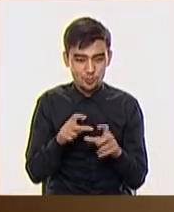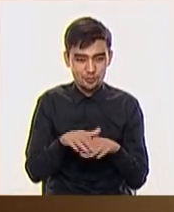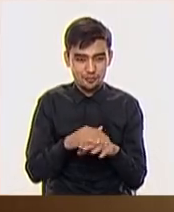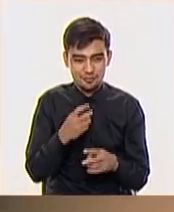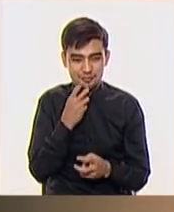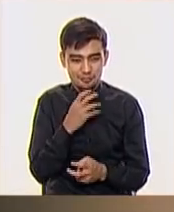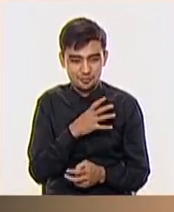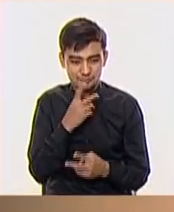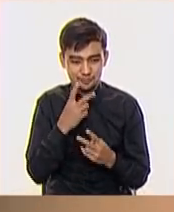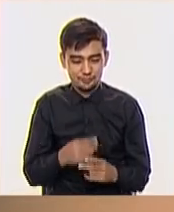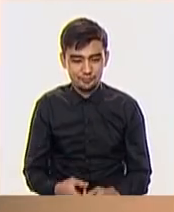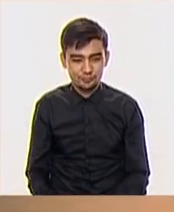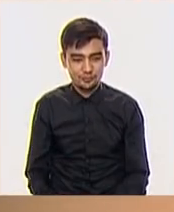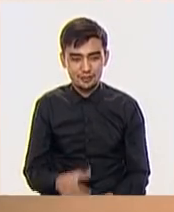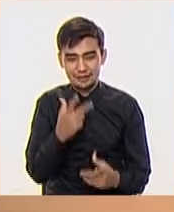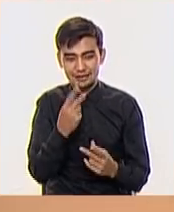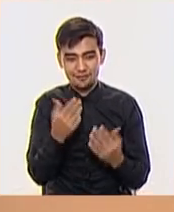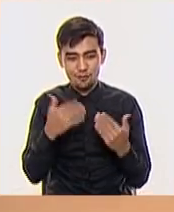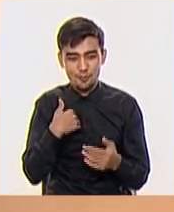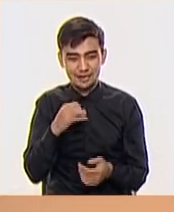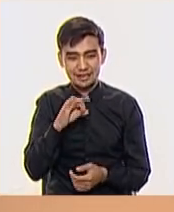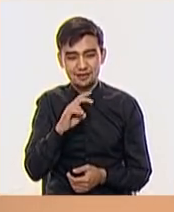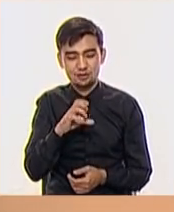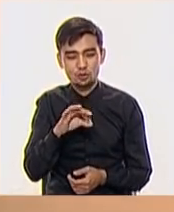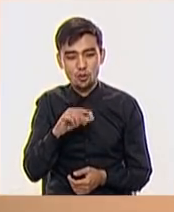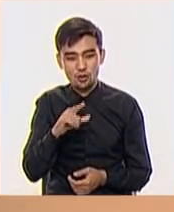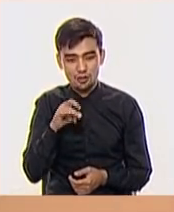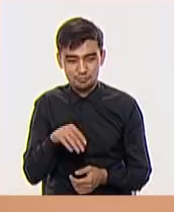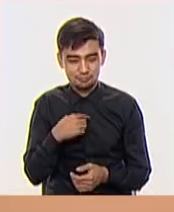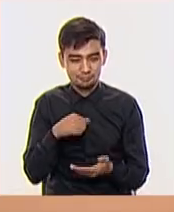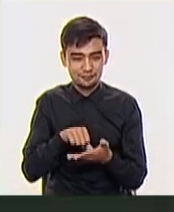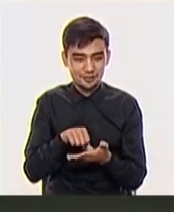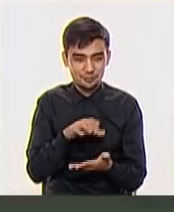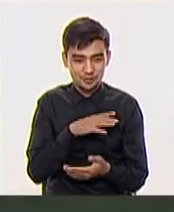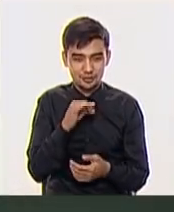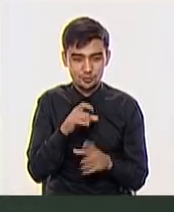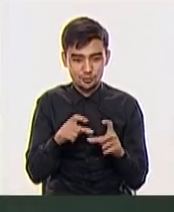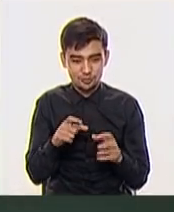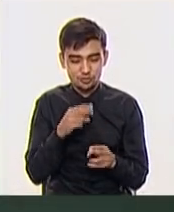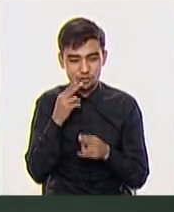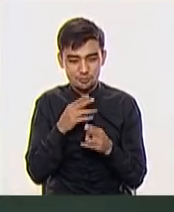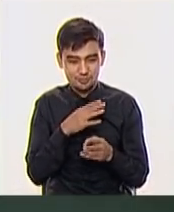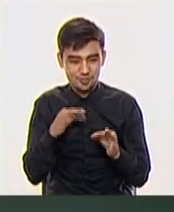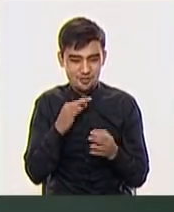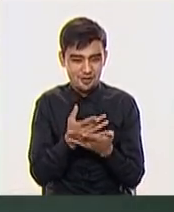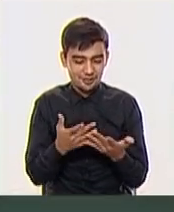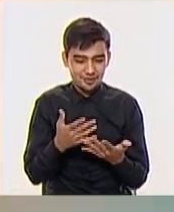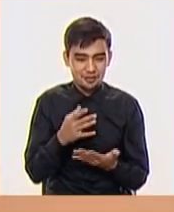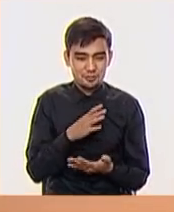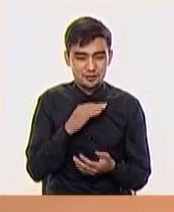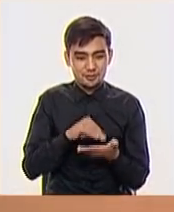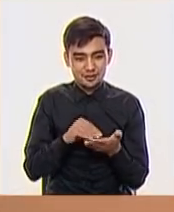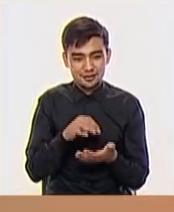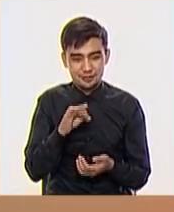қылды. Үш күн болды Инстаграмдағы прямой эфирім банға түсіп қалды. Қарған адам пожалуйста жазған. Енді ана